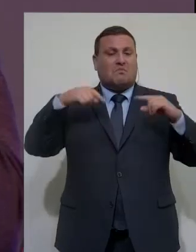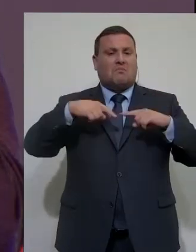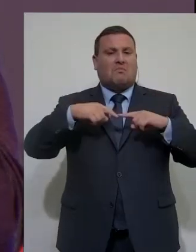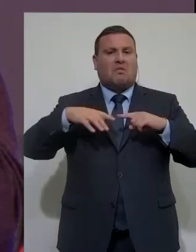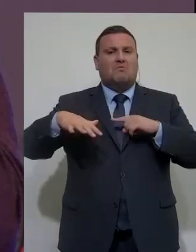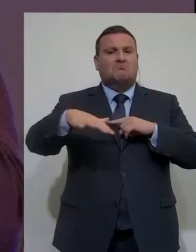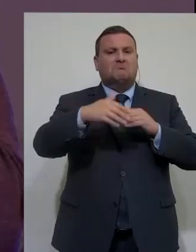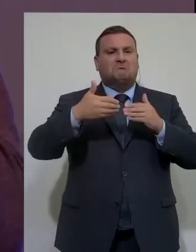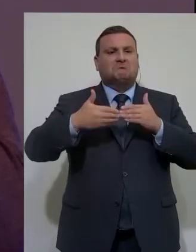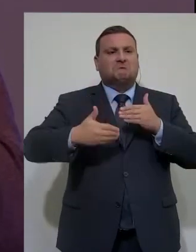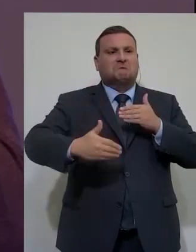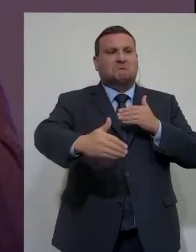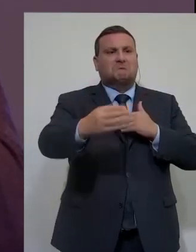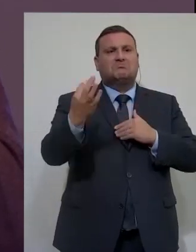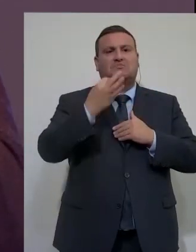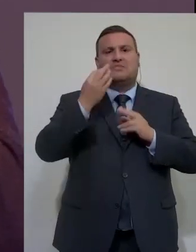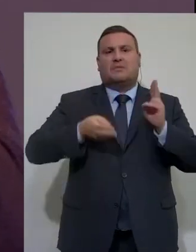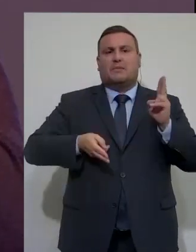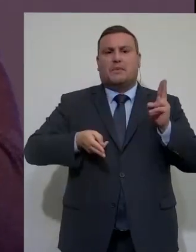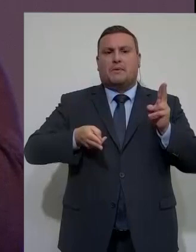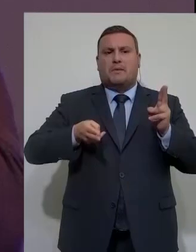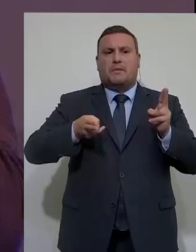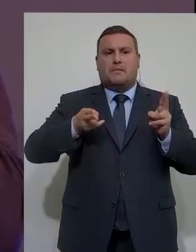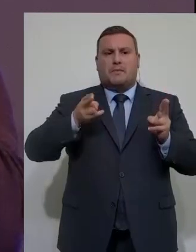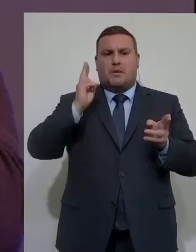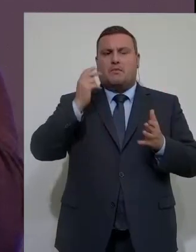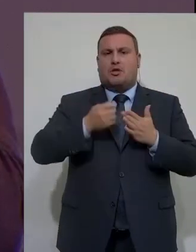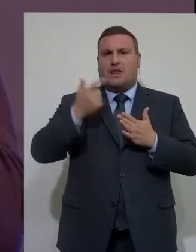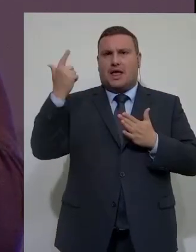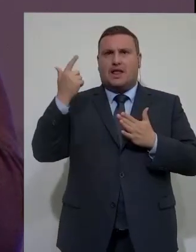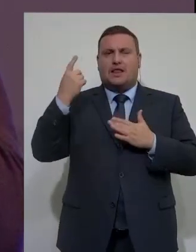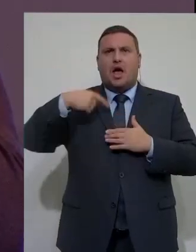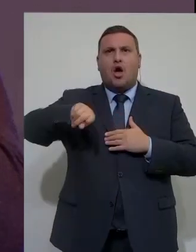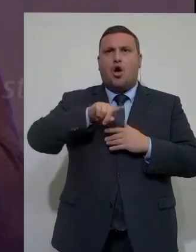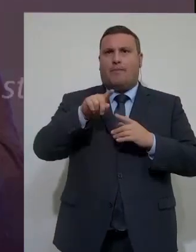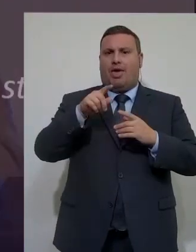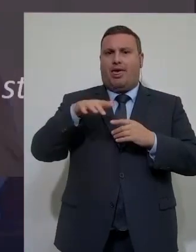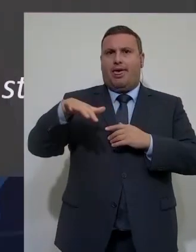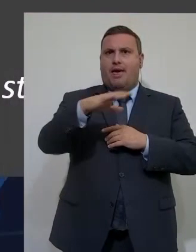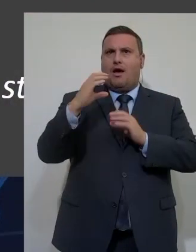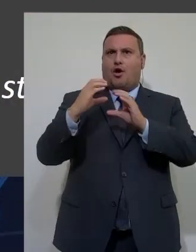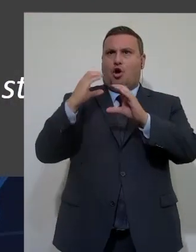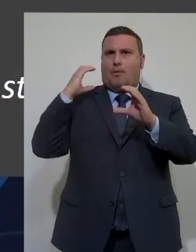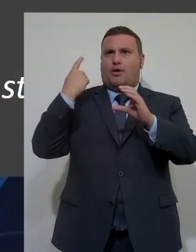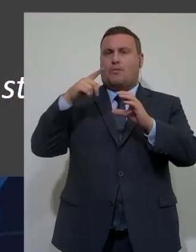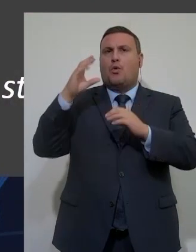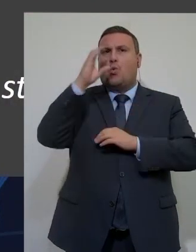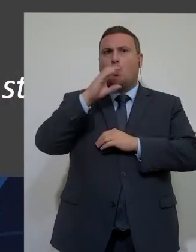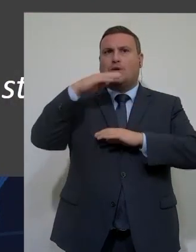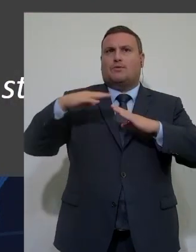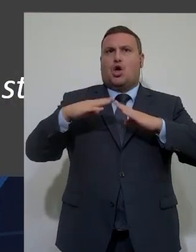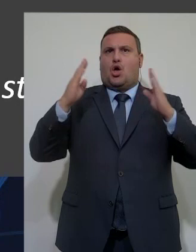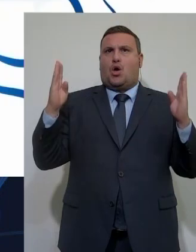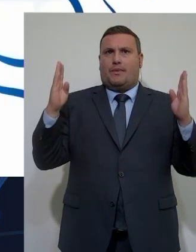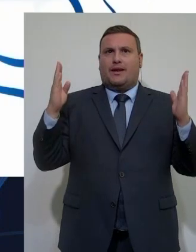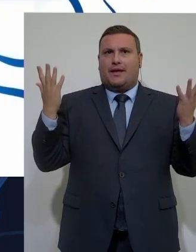panorama turistico nazionale. Il turismo open air, con tutti i relatori che ci hanno preceduto, ha dimostrato come sia